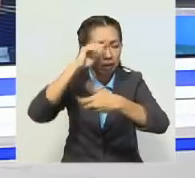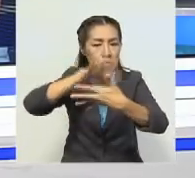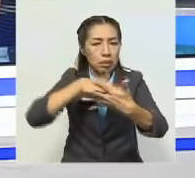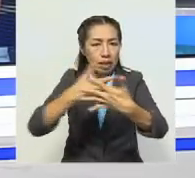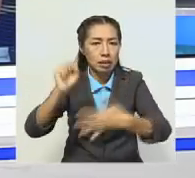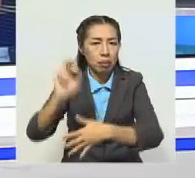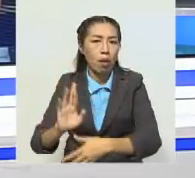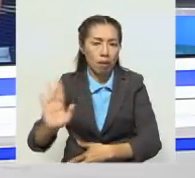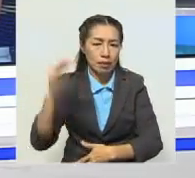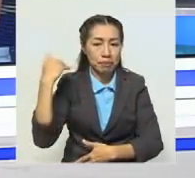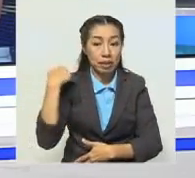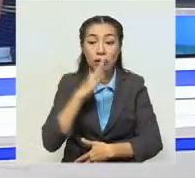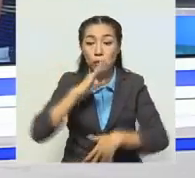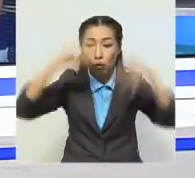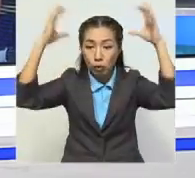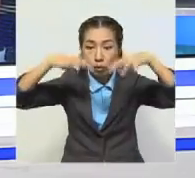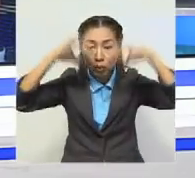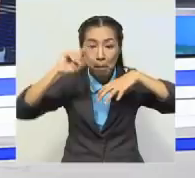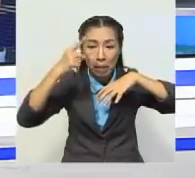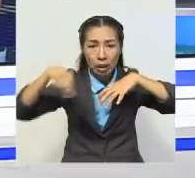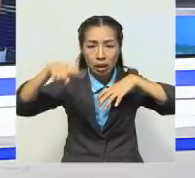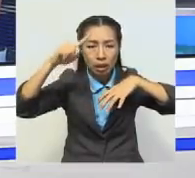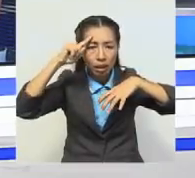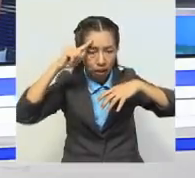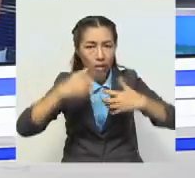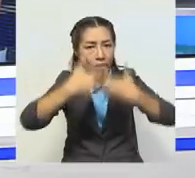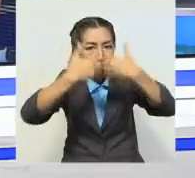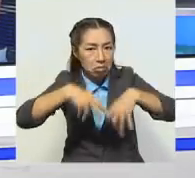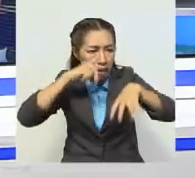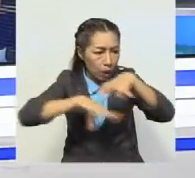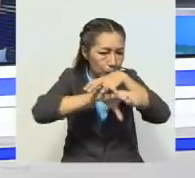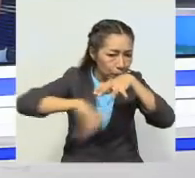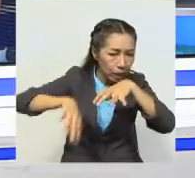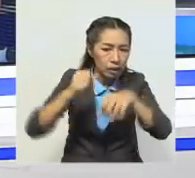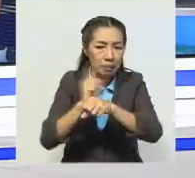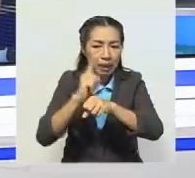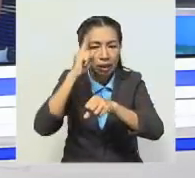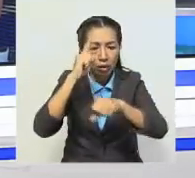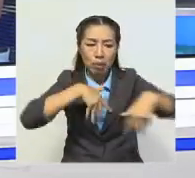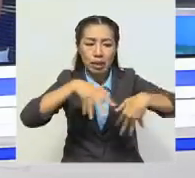ไว้ในกรณีที่มีฝนตกลงมาเพิ่มเติมจะมีการระบายน้ำไปในช่องทางไหนเพื่อให้ประชาชนเดือดร้อนน้อยที่สุดด้วย